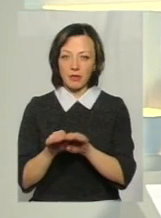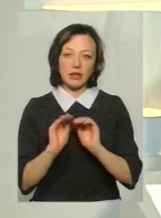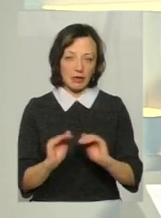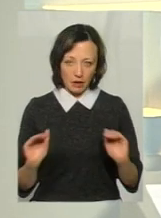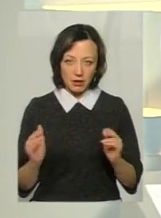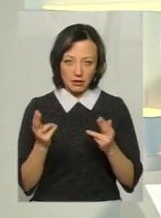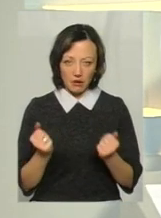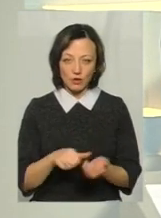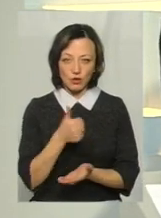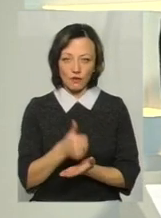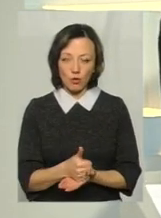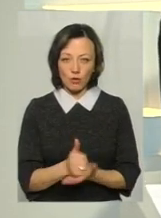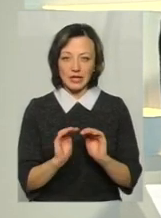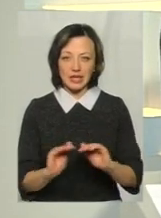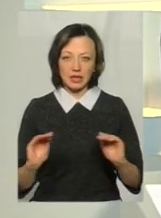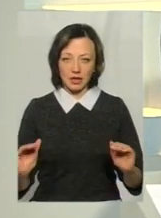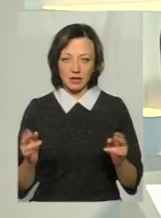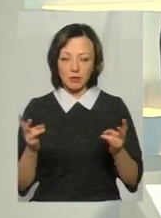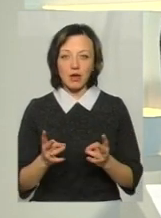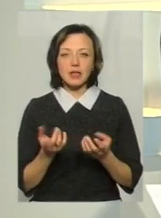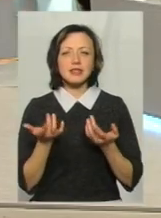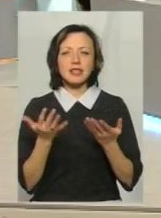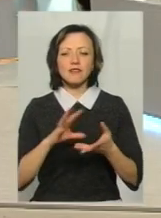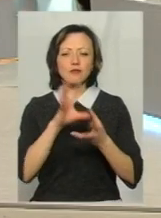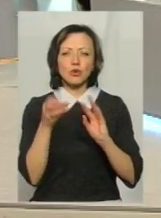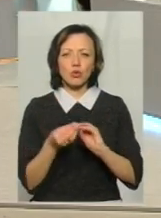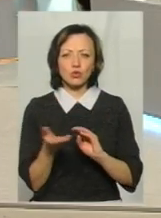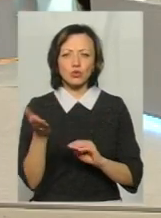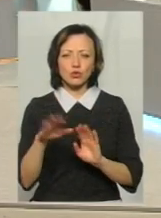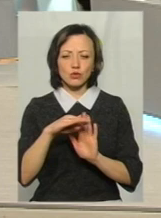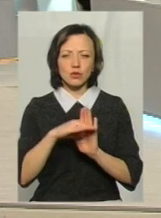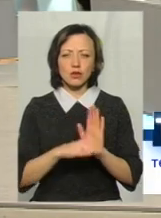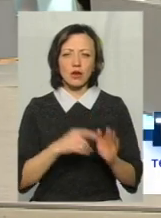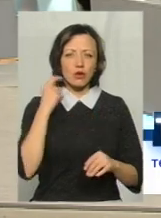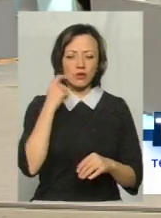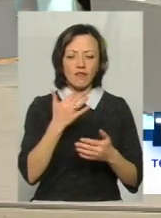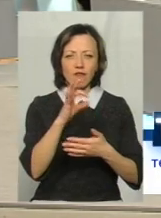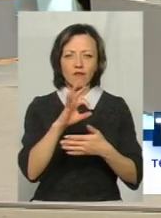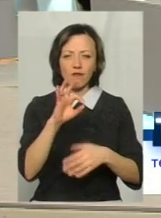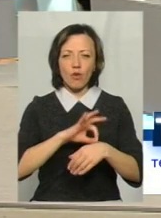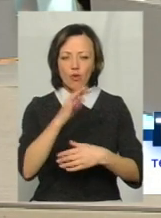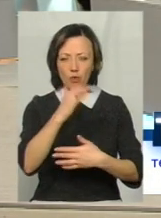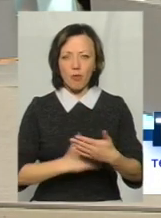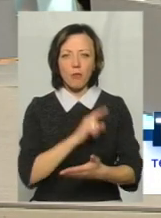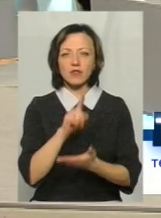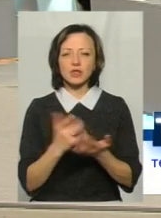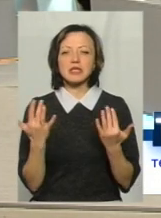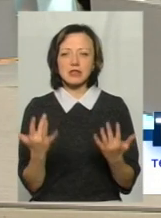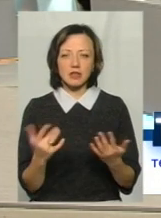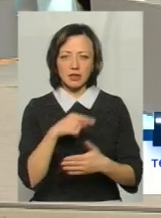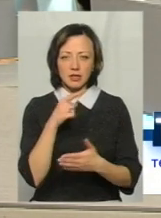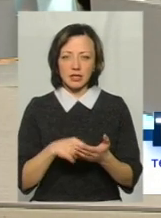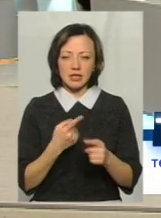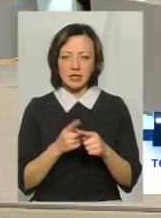дітей, так? Ну, в основному. В основному. Скільки їх всього там, від скількох хвороб це обов'язкові? Ну, обов'язкові